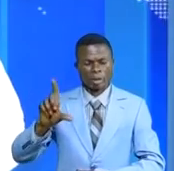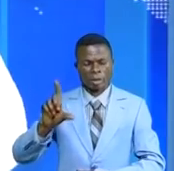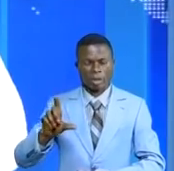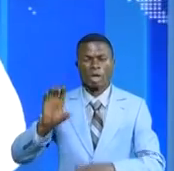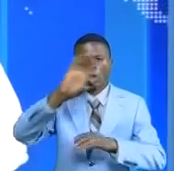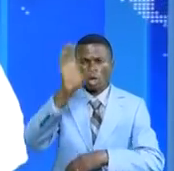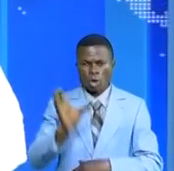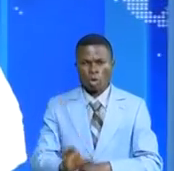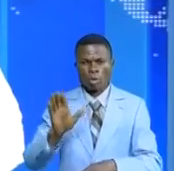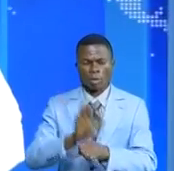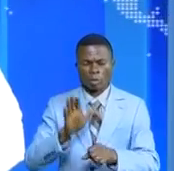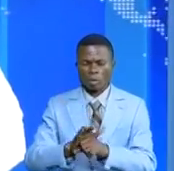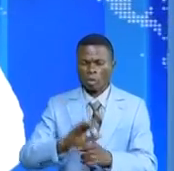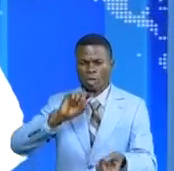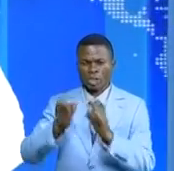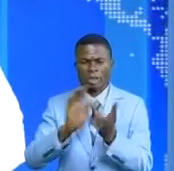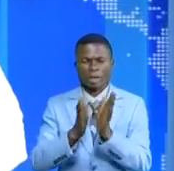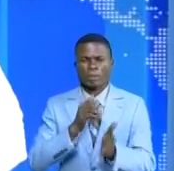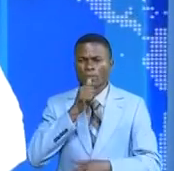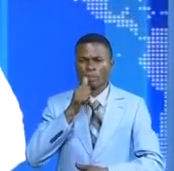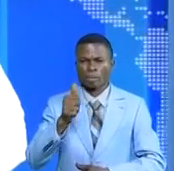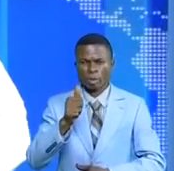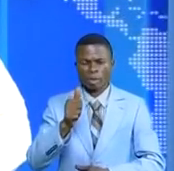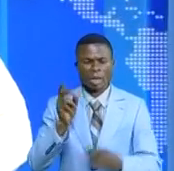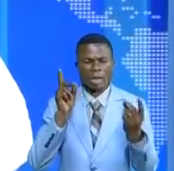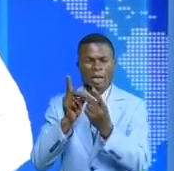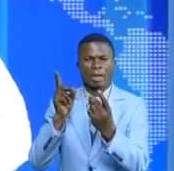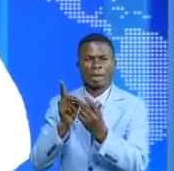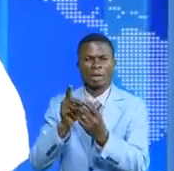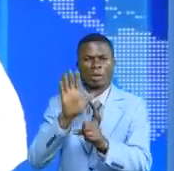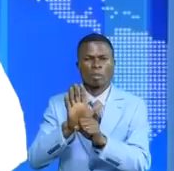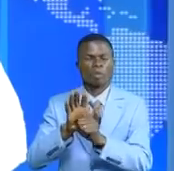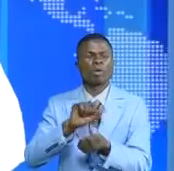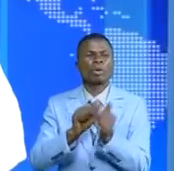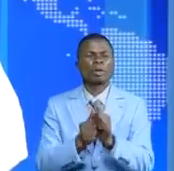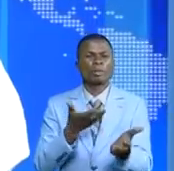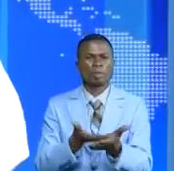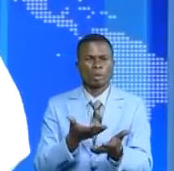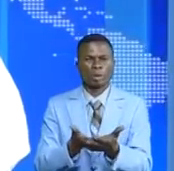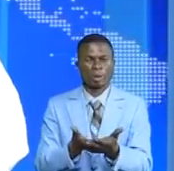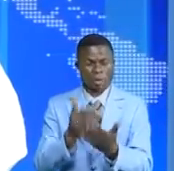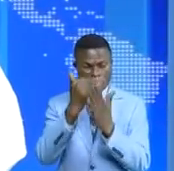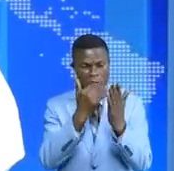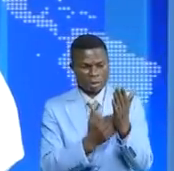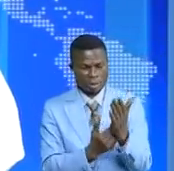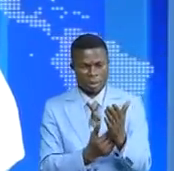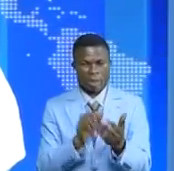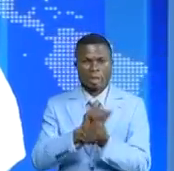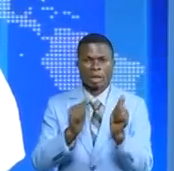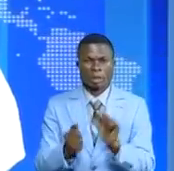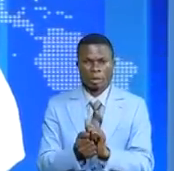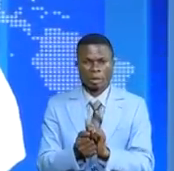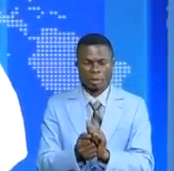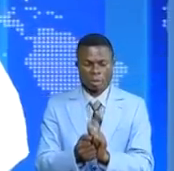parmi les plus urbanisées de la capitale Kinshasa, est confrontée à certains problèmes au nombre desquels figurent les tapis